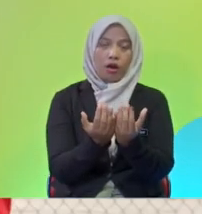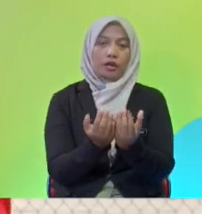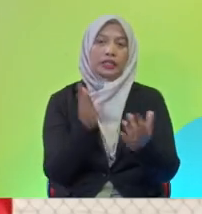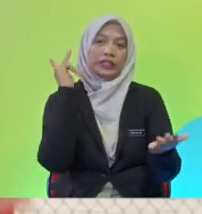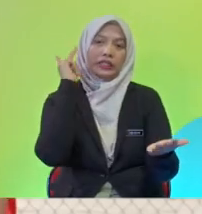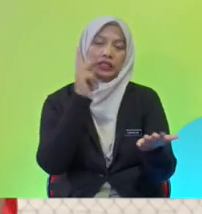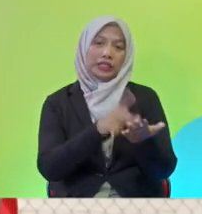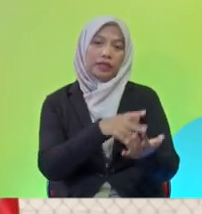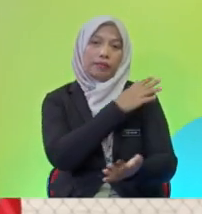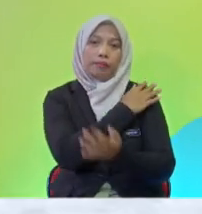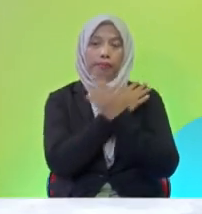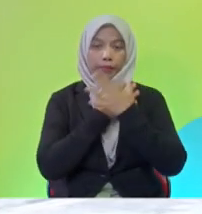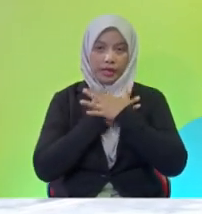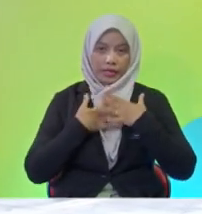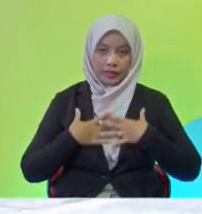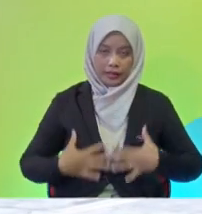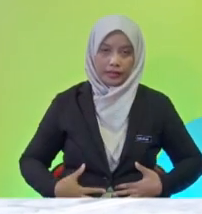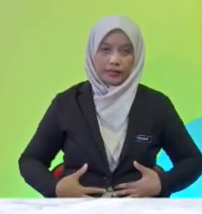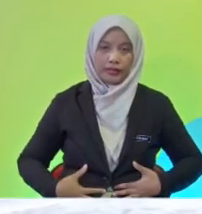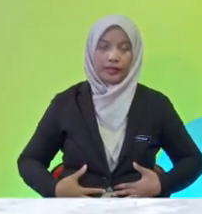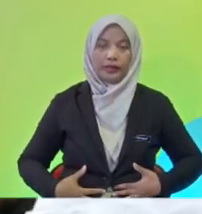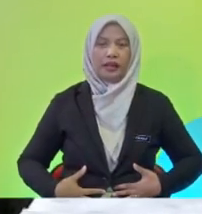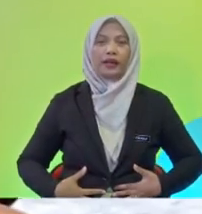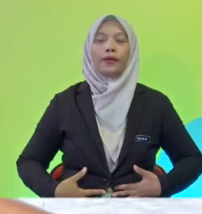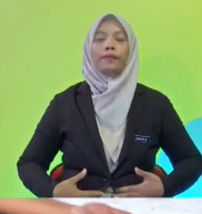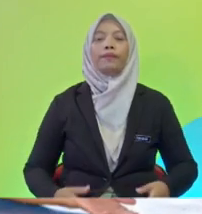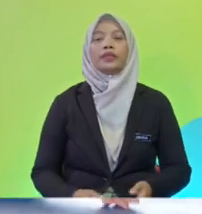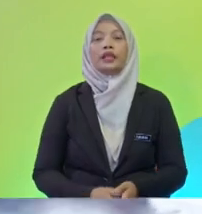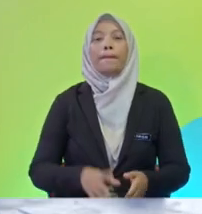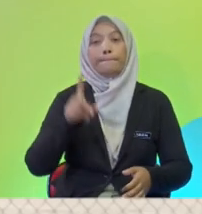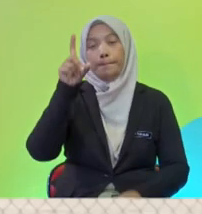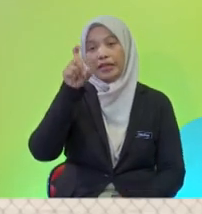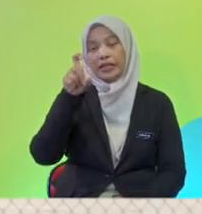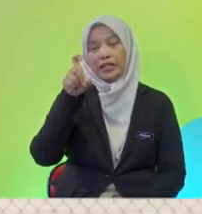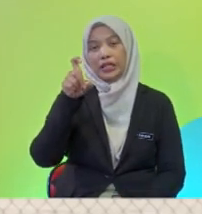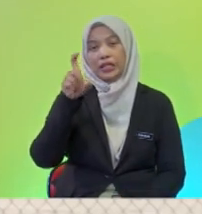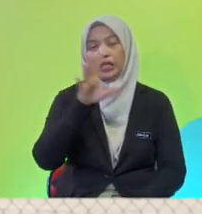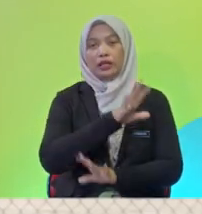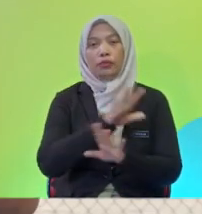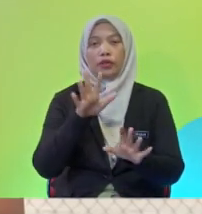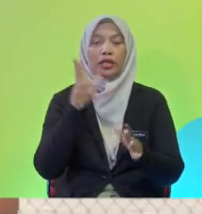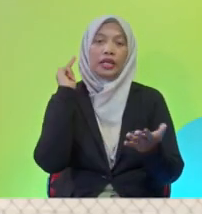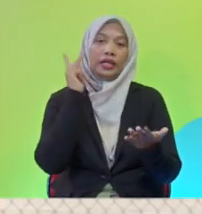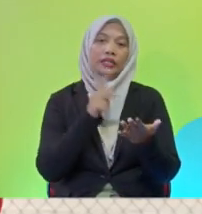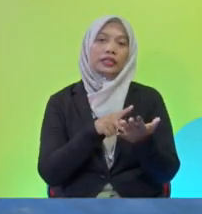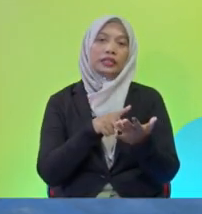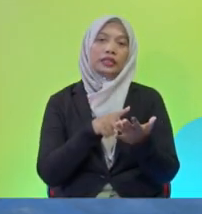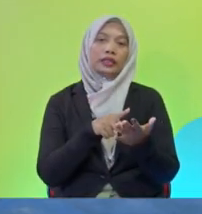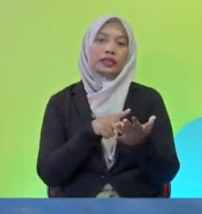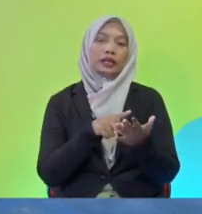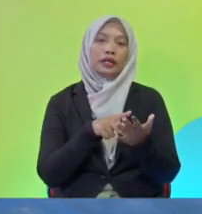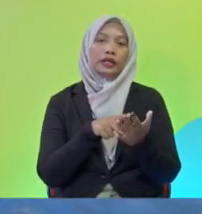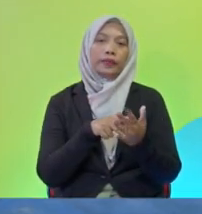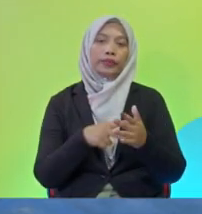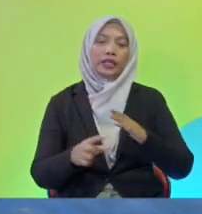akan disingkirkan, mati. Okey. Ha, jadi bola tu kena baling tepat ke arah lawan. Dia tidak boleh kena